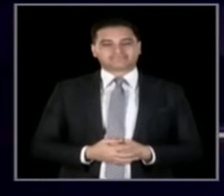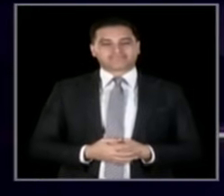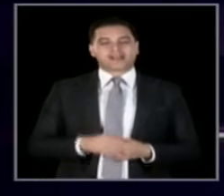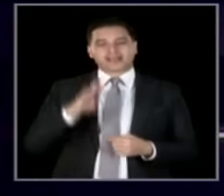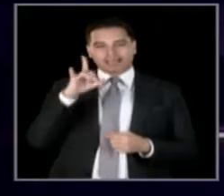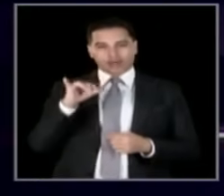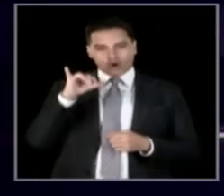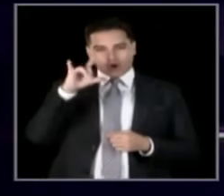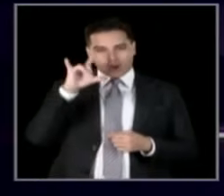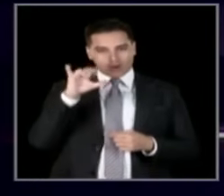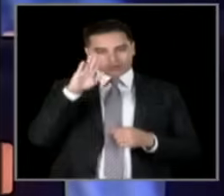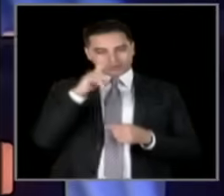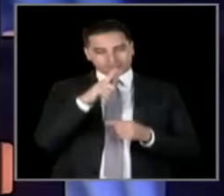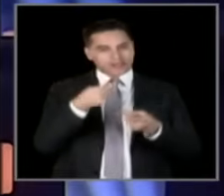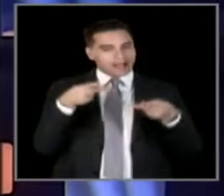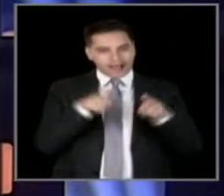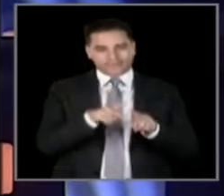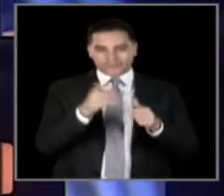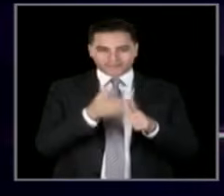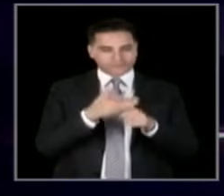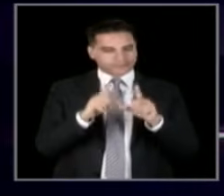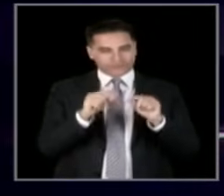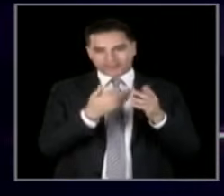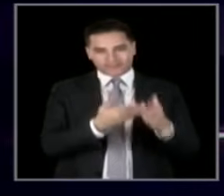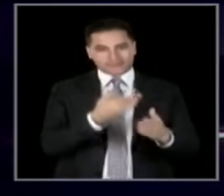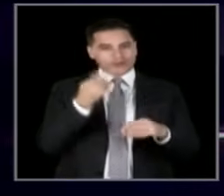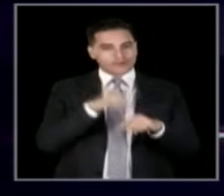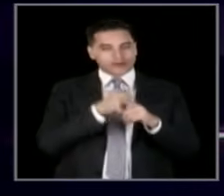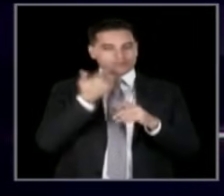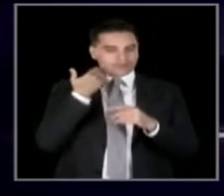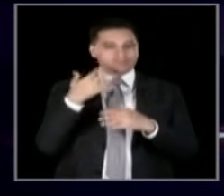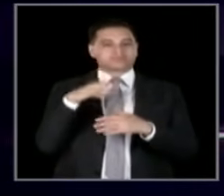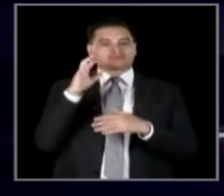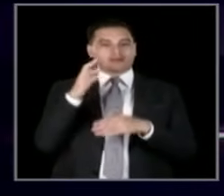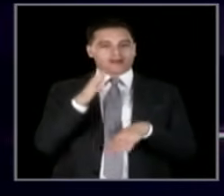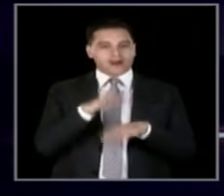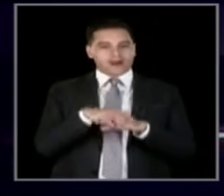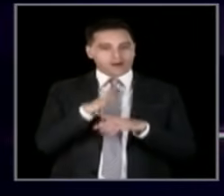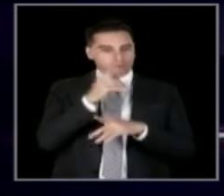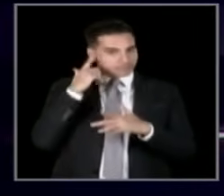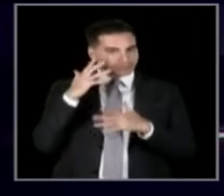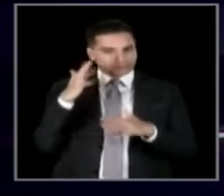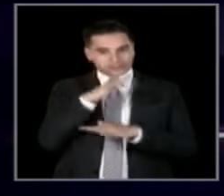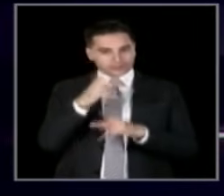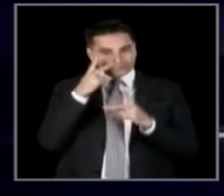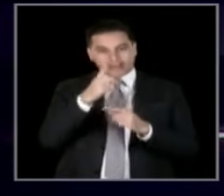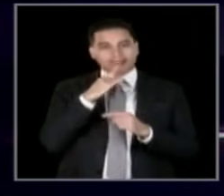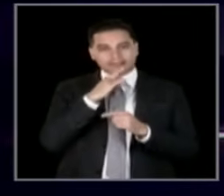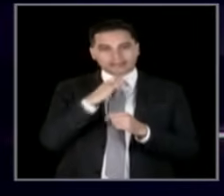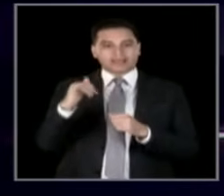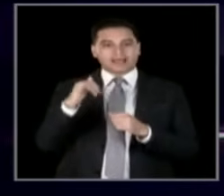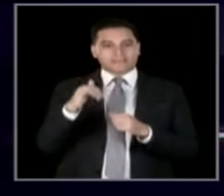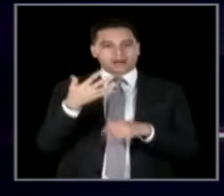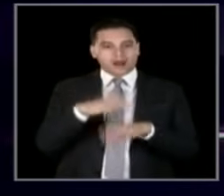كالعادة اداء استثنائي، ربنا يخليك يا مستر اسلام. وانت رفعت البار تو هاي، يعني بقت توقعاتنا ليك دايما